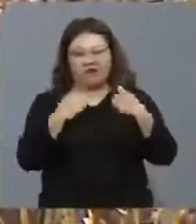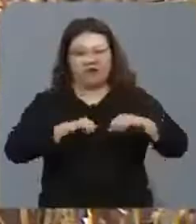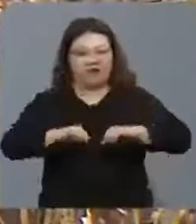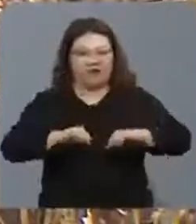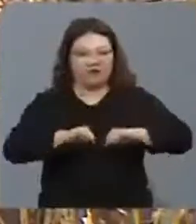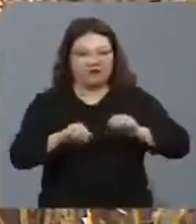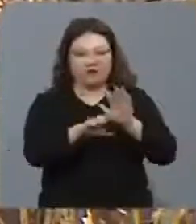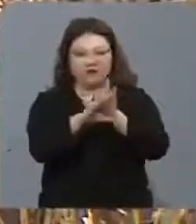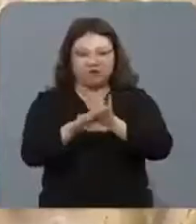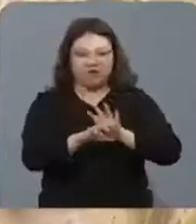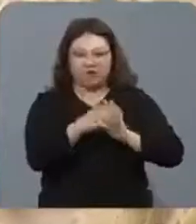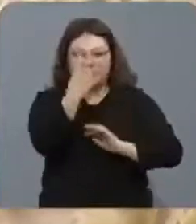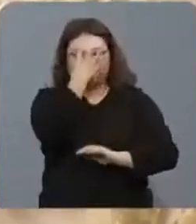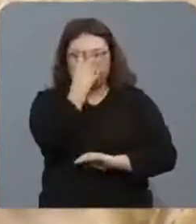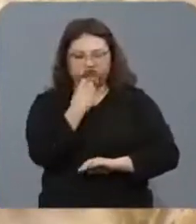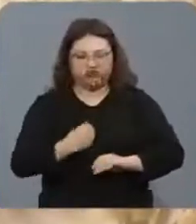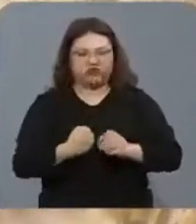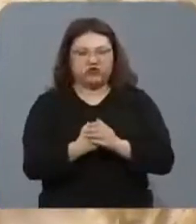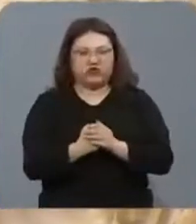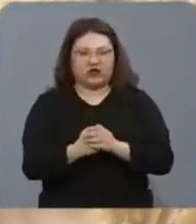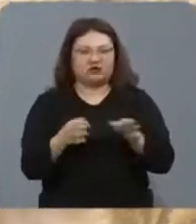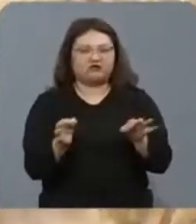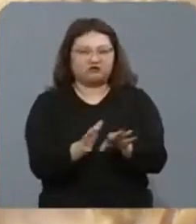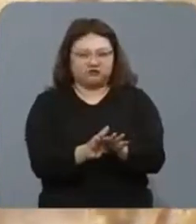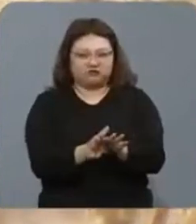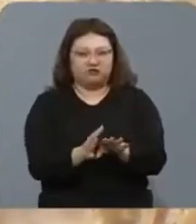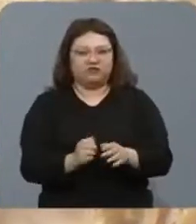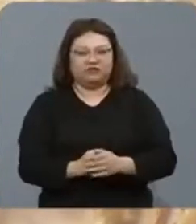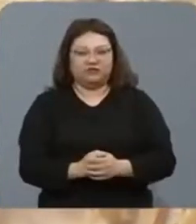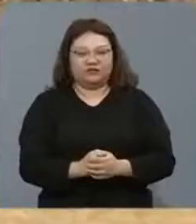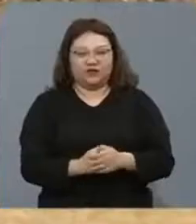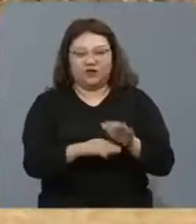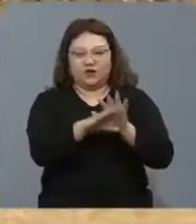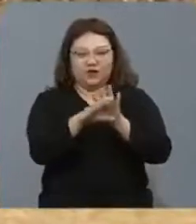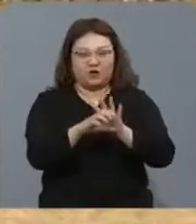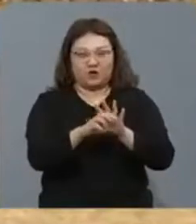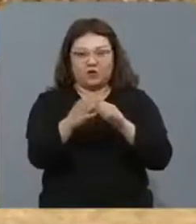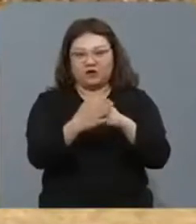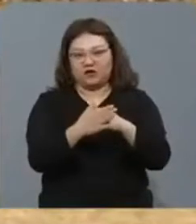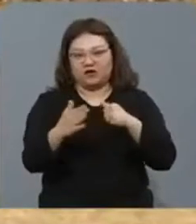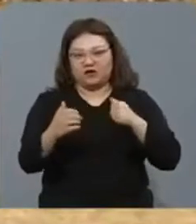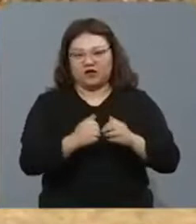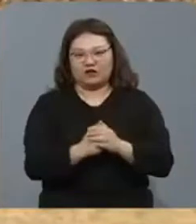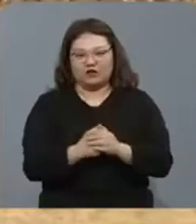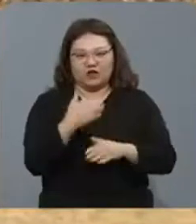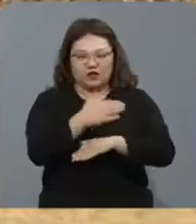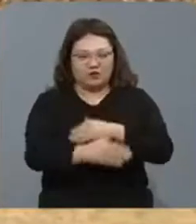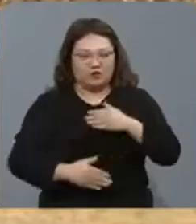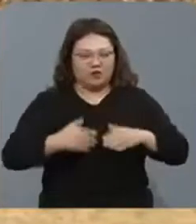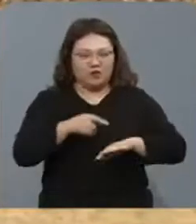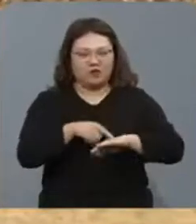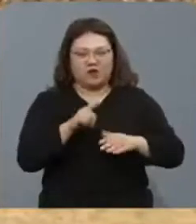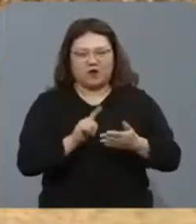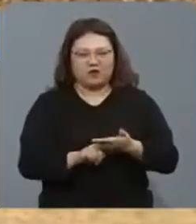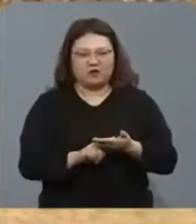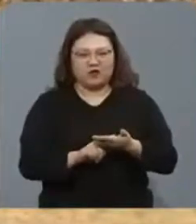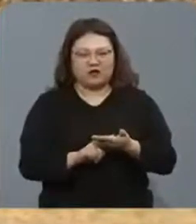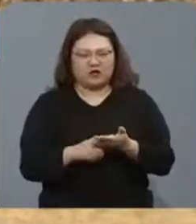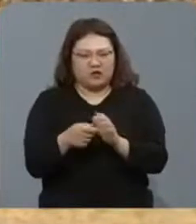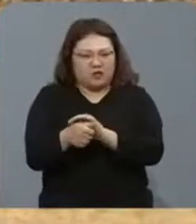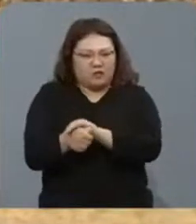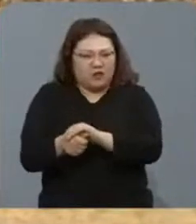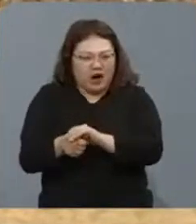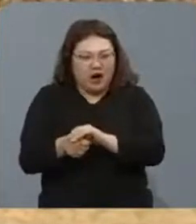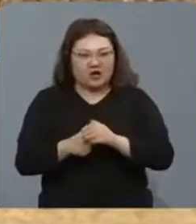모처럼 코로나19 우울감을 훌훌 털어냅니다. 코로나 때문에 우리 뭐 몸도 마음도 다 움츠려져 있잖아요. 그런데